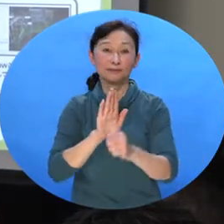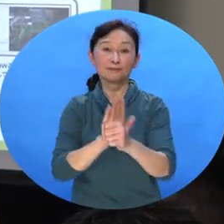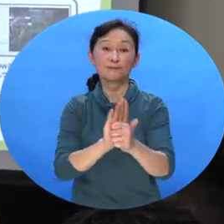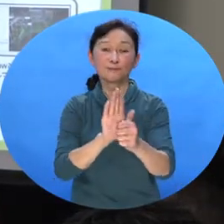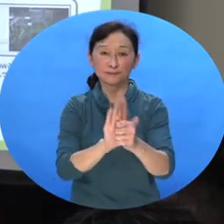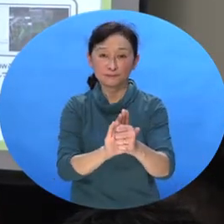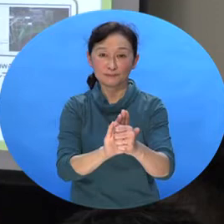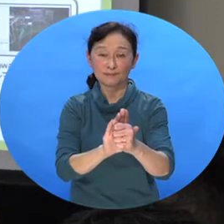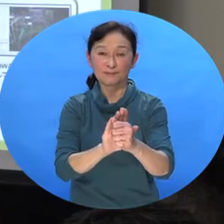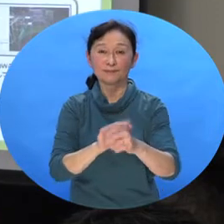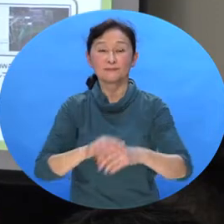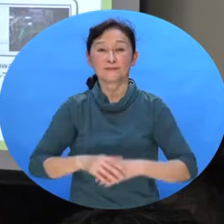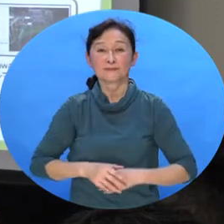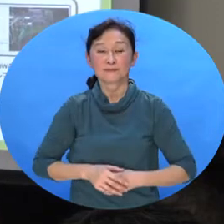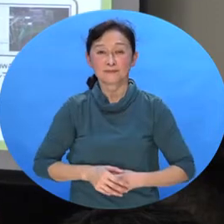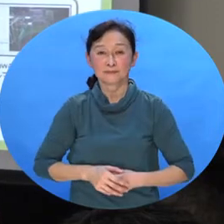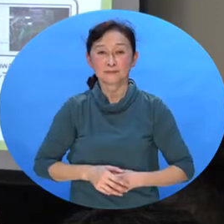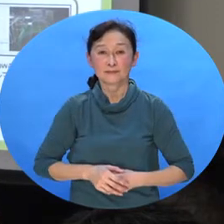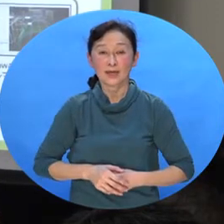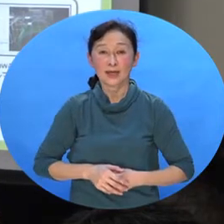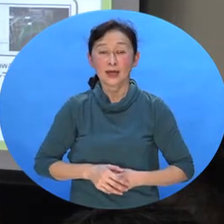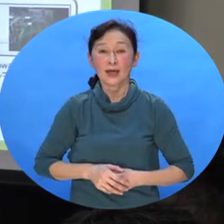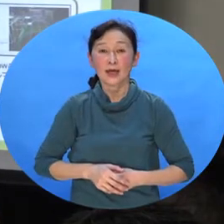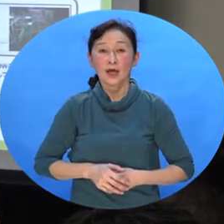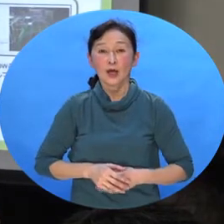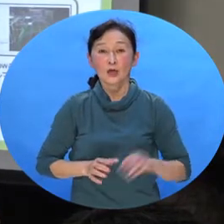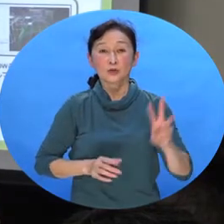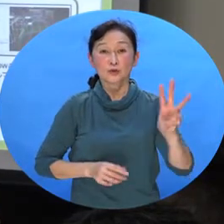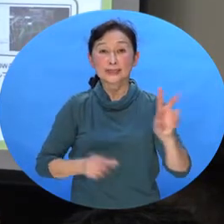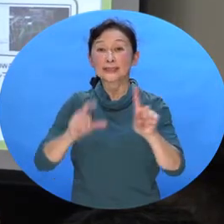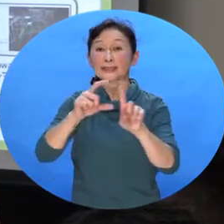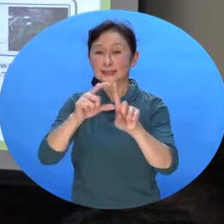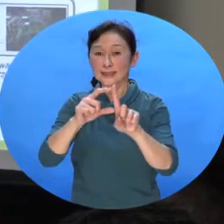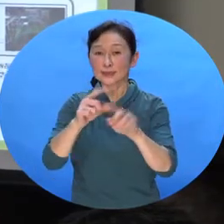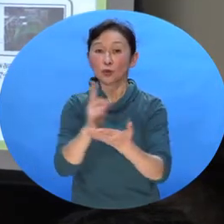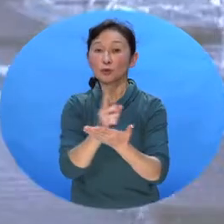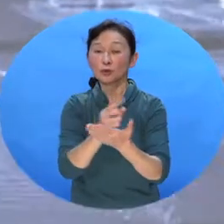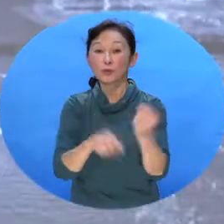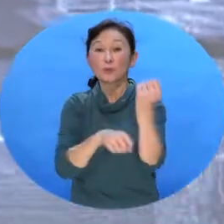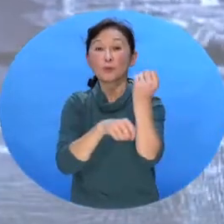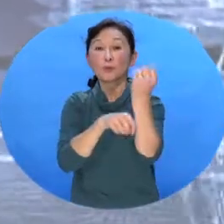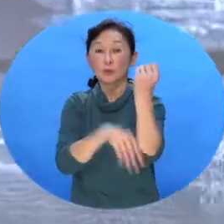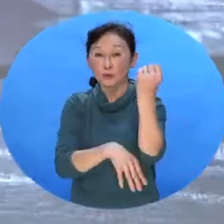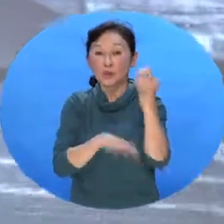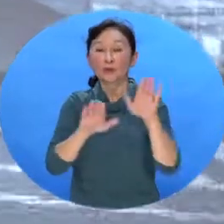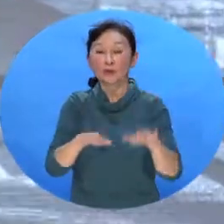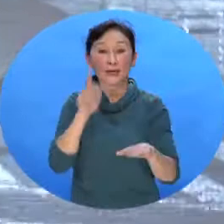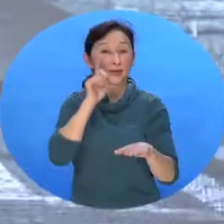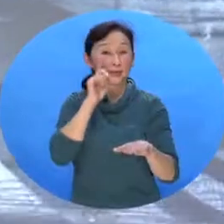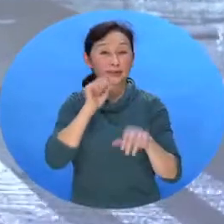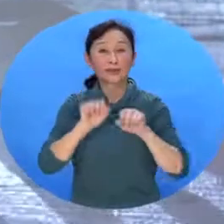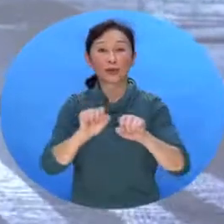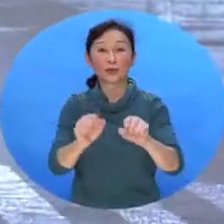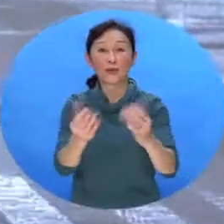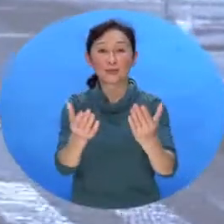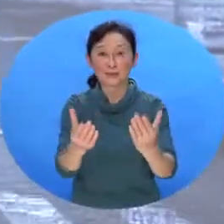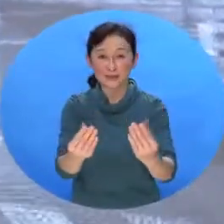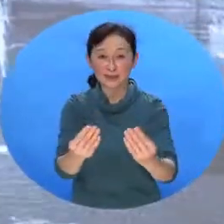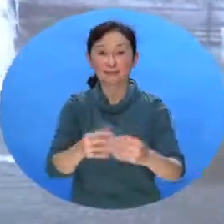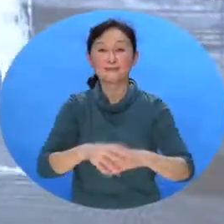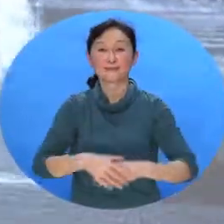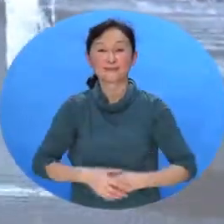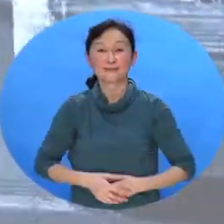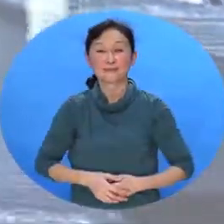ました。杉並区が提供した高精度 3D 地図をもとに今回の実験は行われました